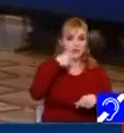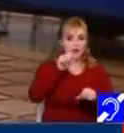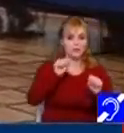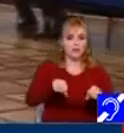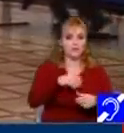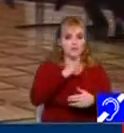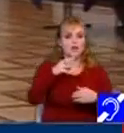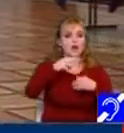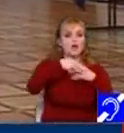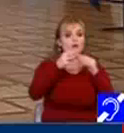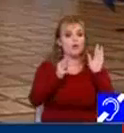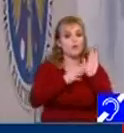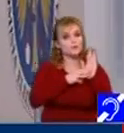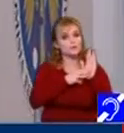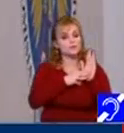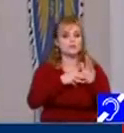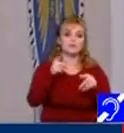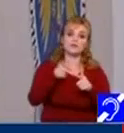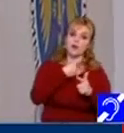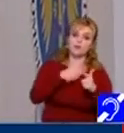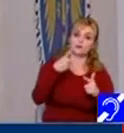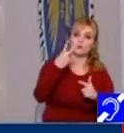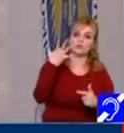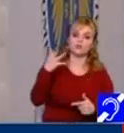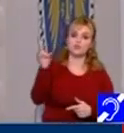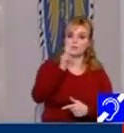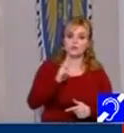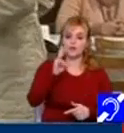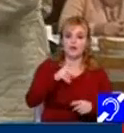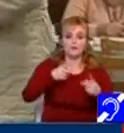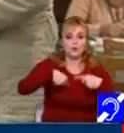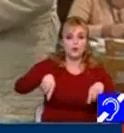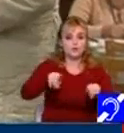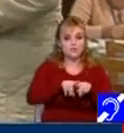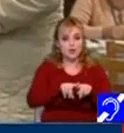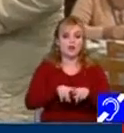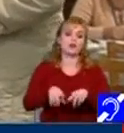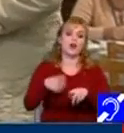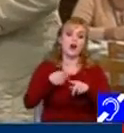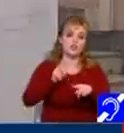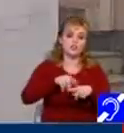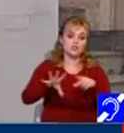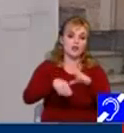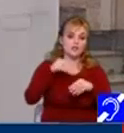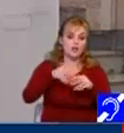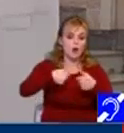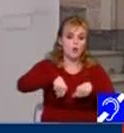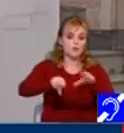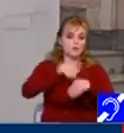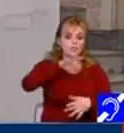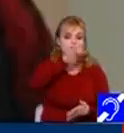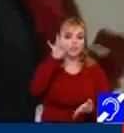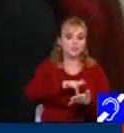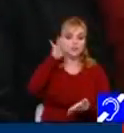putea avea loc la 18 sau 25 noiembrie. Pentru organizarea și desfășurarea scrutinului, Comisia